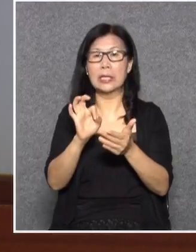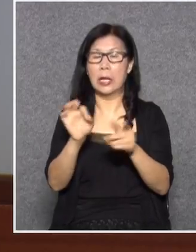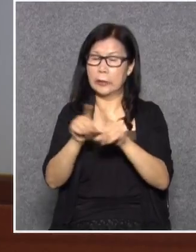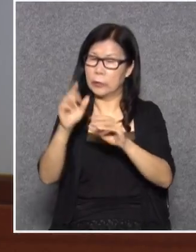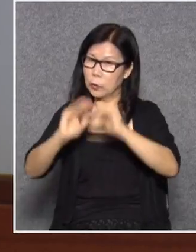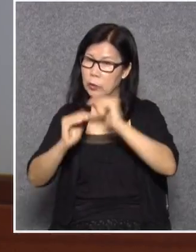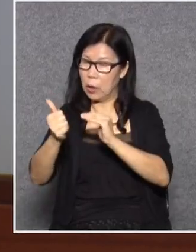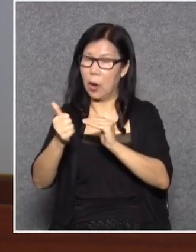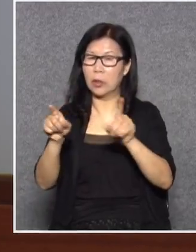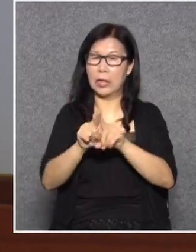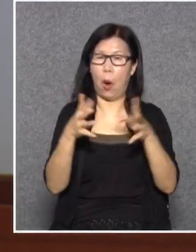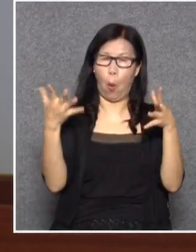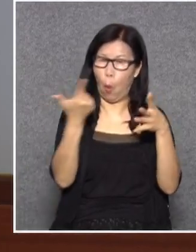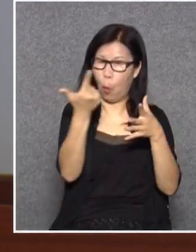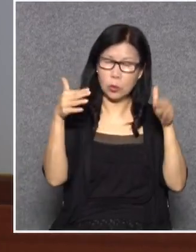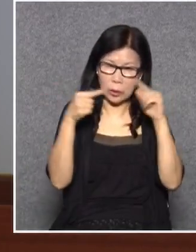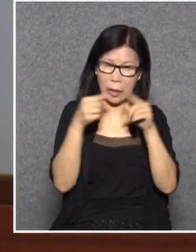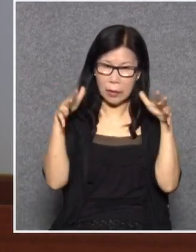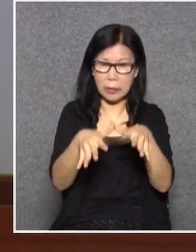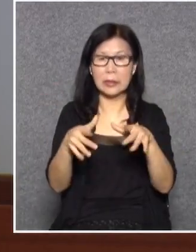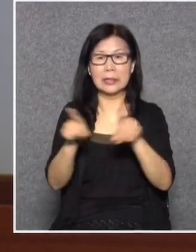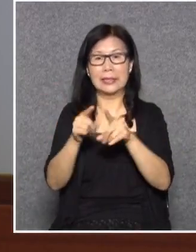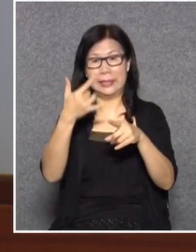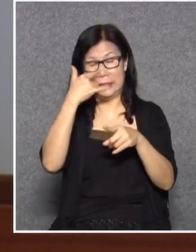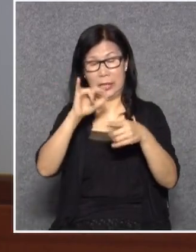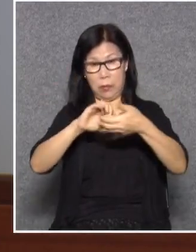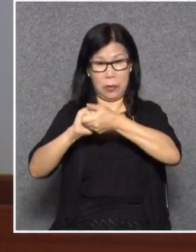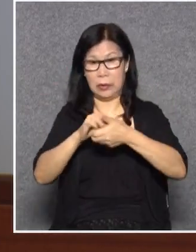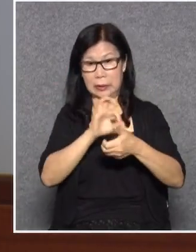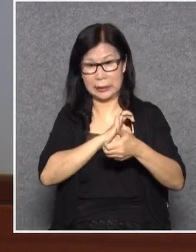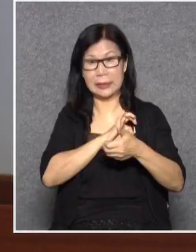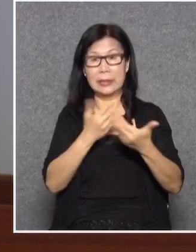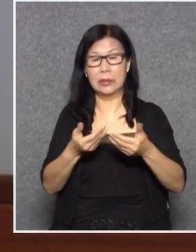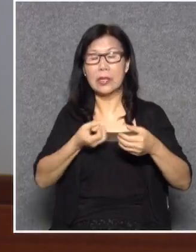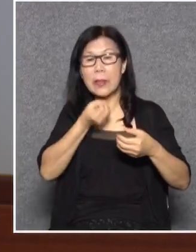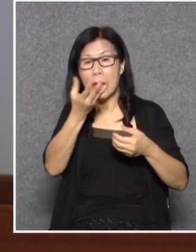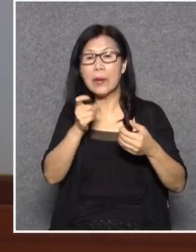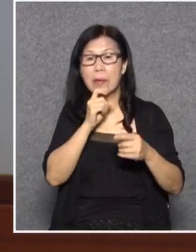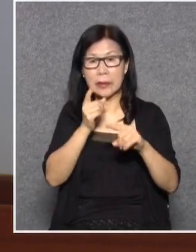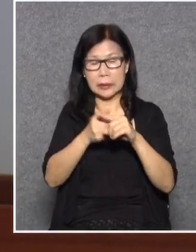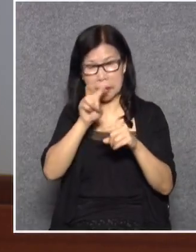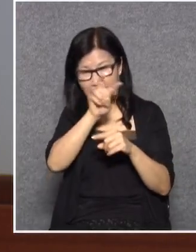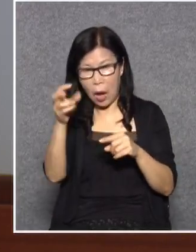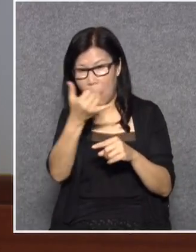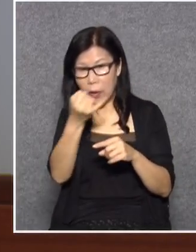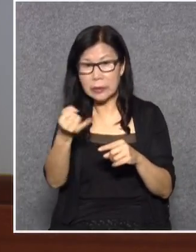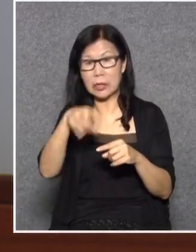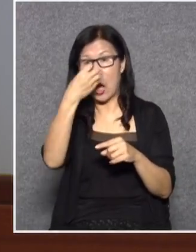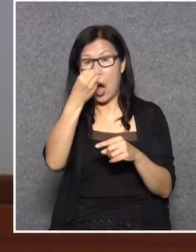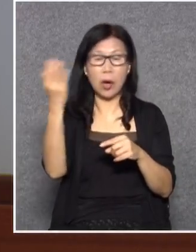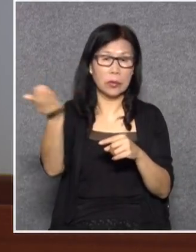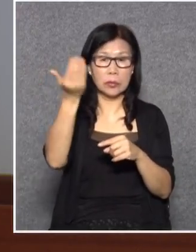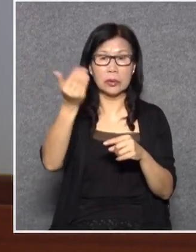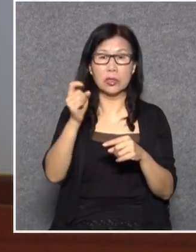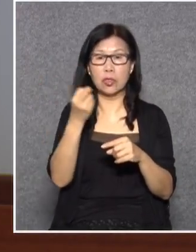向。所以新民主同盟當然是歡迎今次預算案裏面提出是要檢討，讓香港的旅遊業不